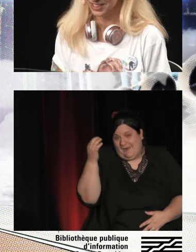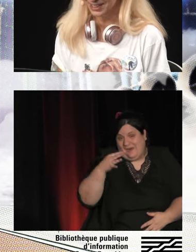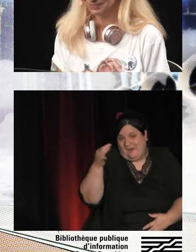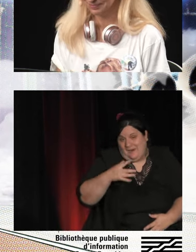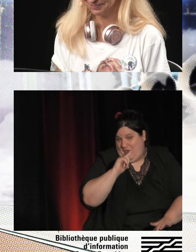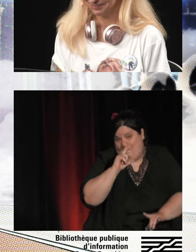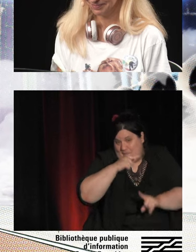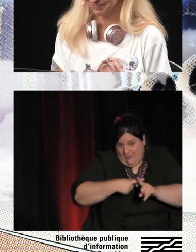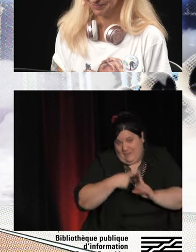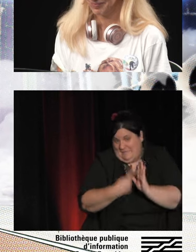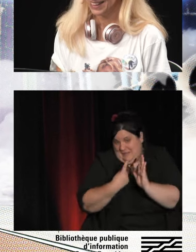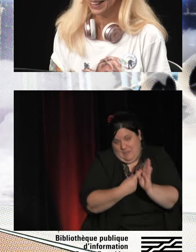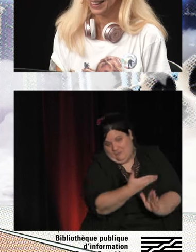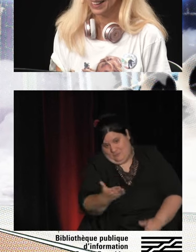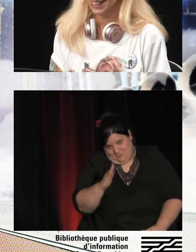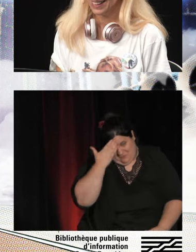Personne n'a une idée ?